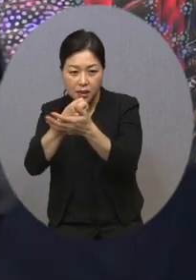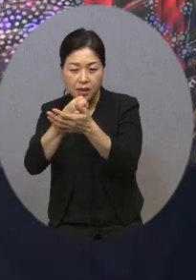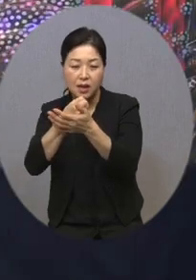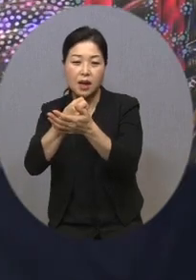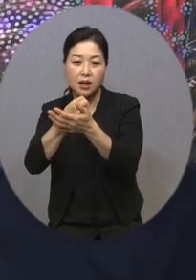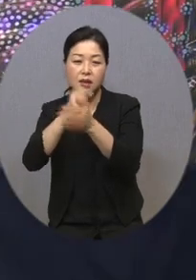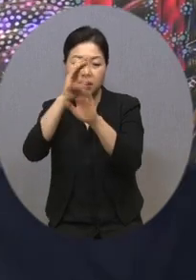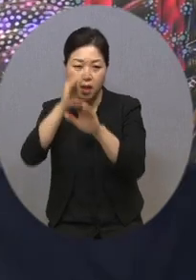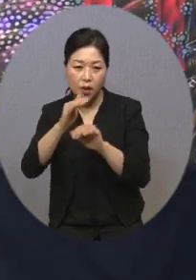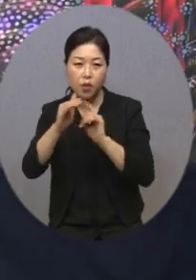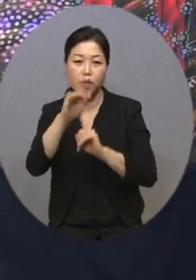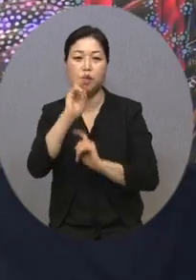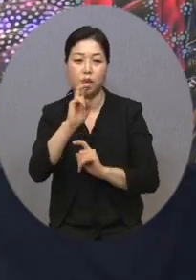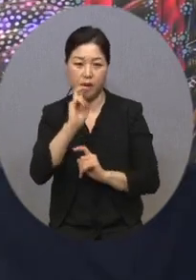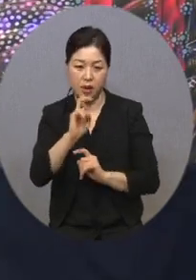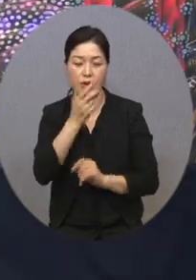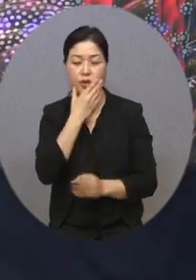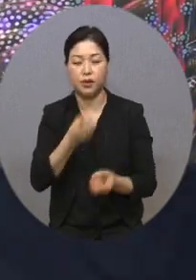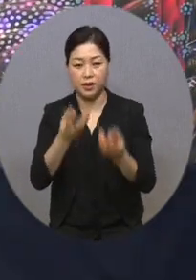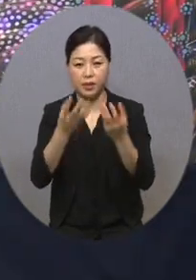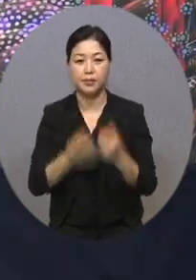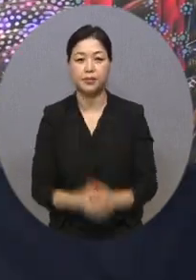축하드립니다.